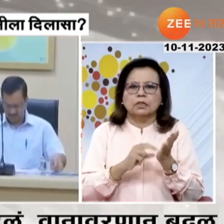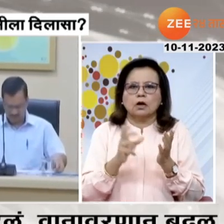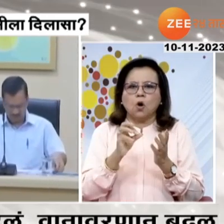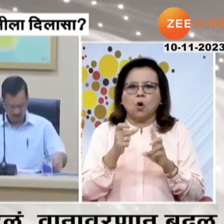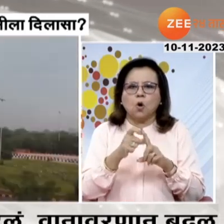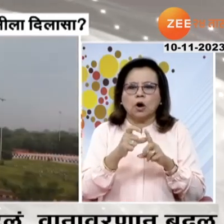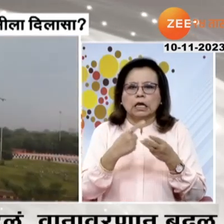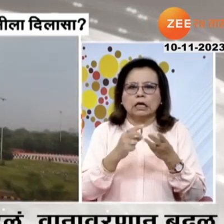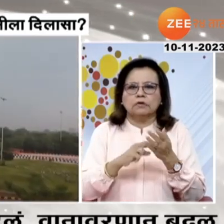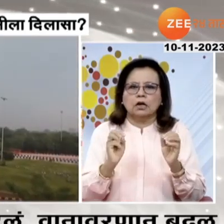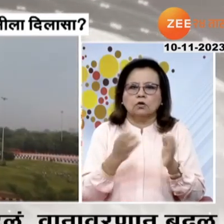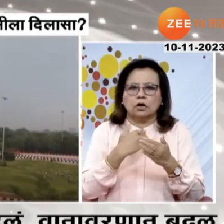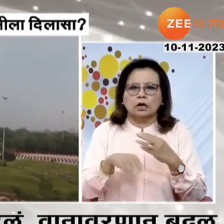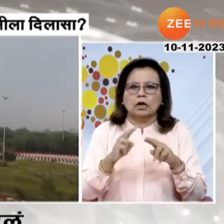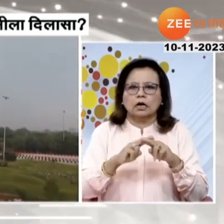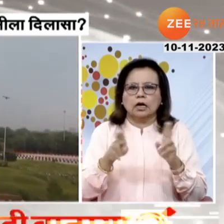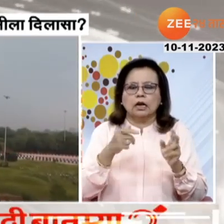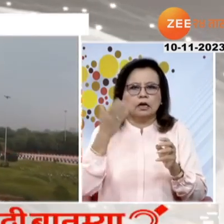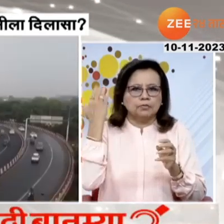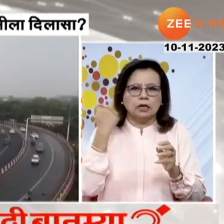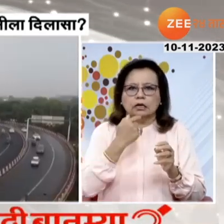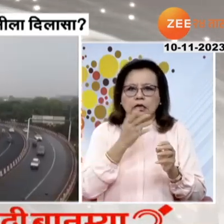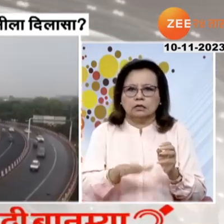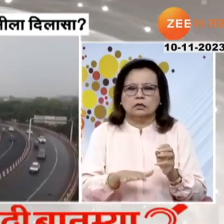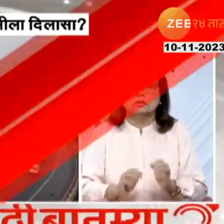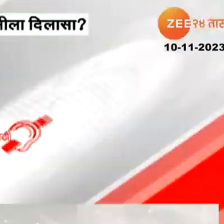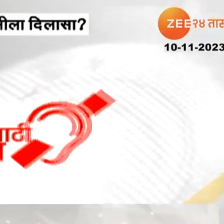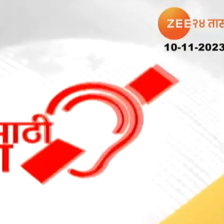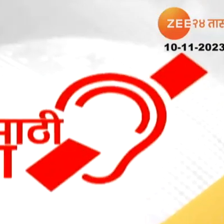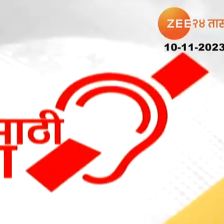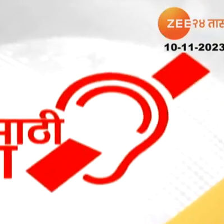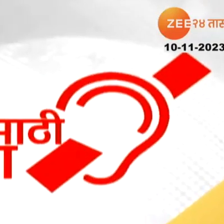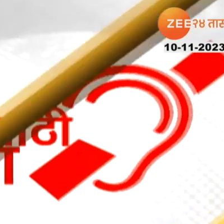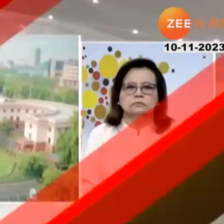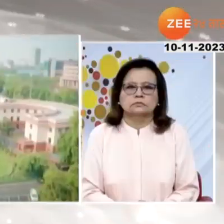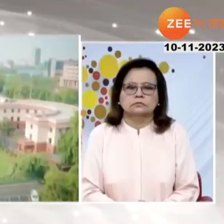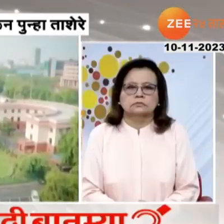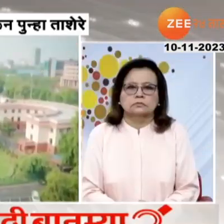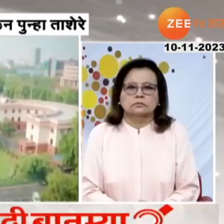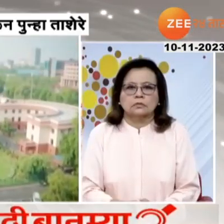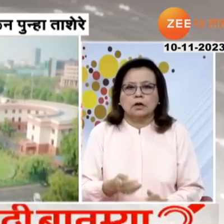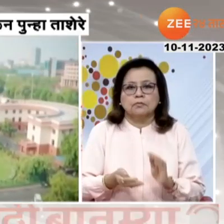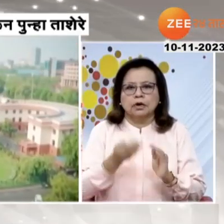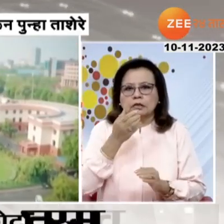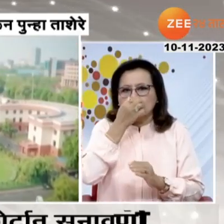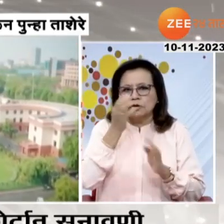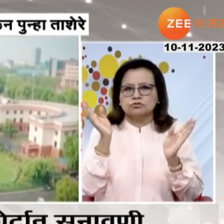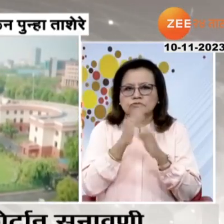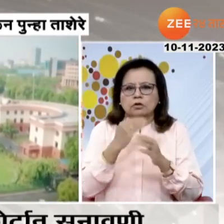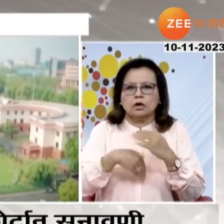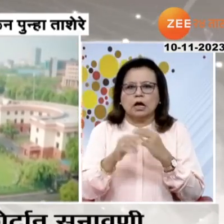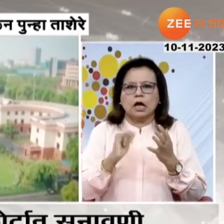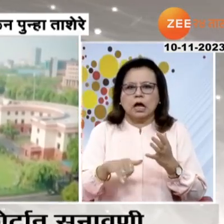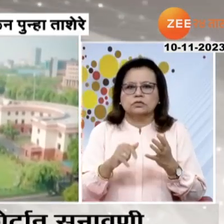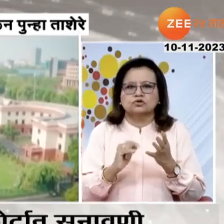मध्ये सम विषम नियम लागू करण्याची घोषणा केली होती दिल्लीत वाढत प्रदूषण लक्षात